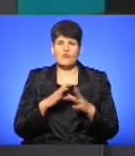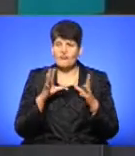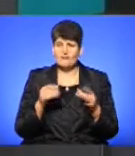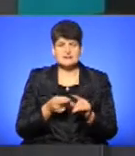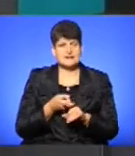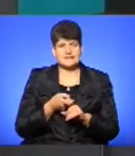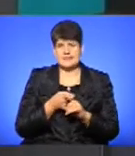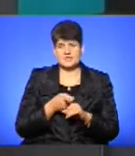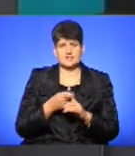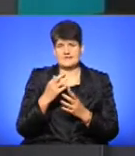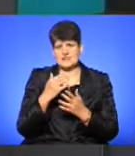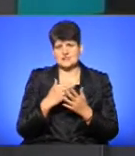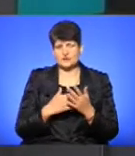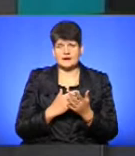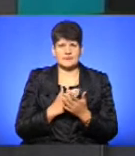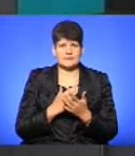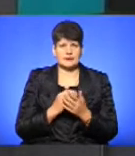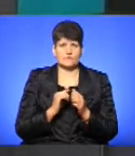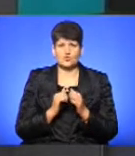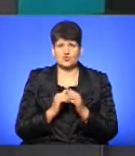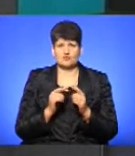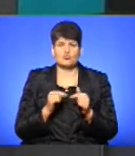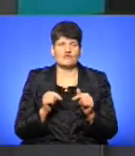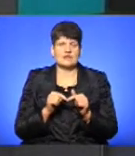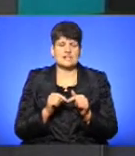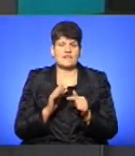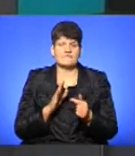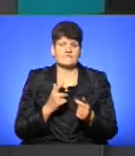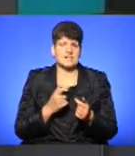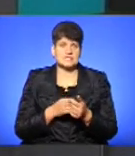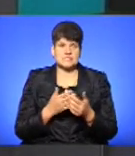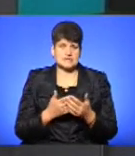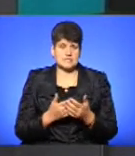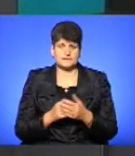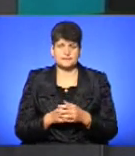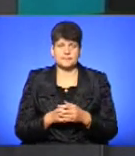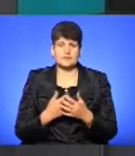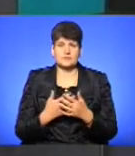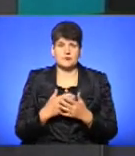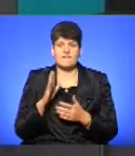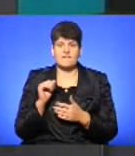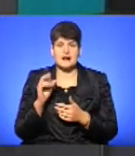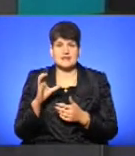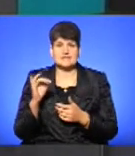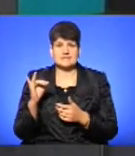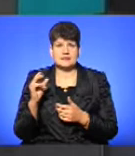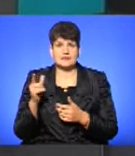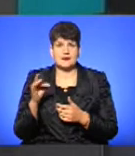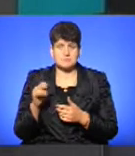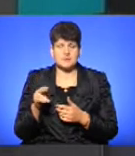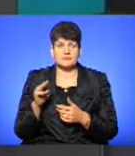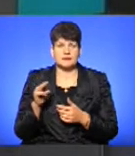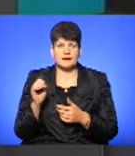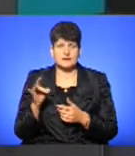від інструкції, яка є в кожному виді вакцини. Зокрема, вакцина Vaxigrip Tetra, то написано